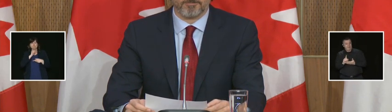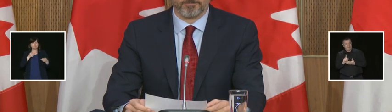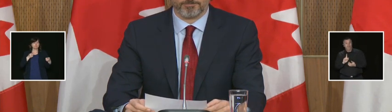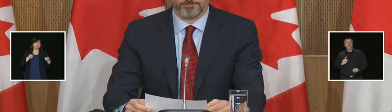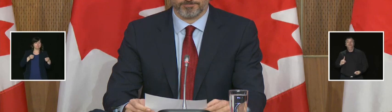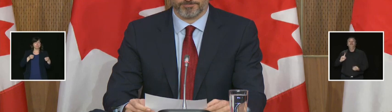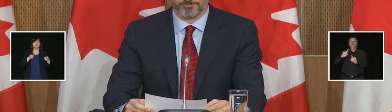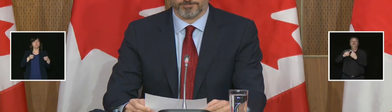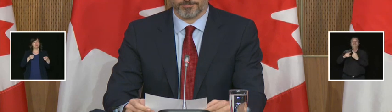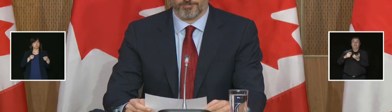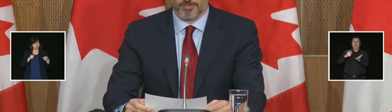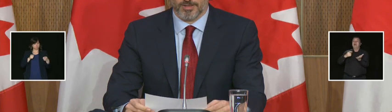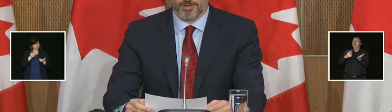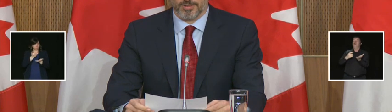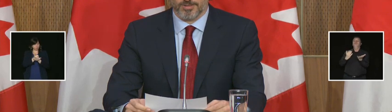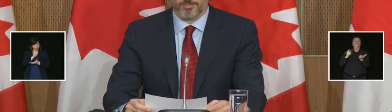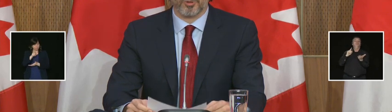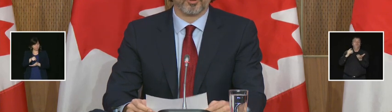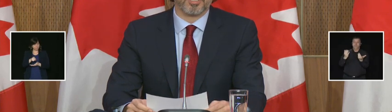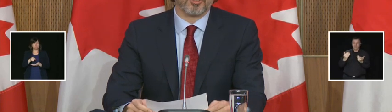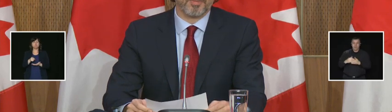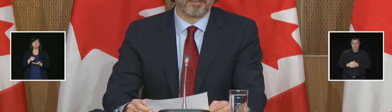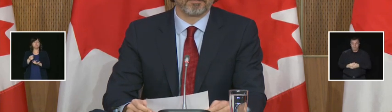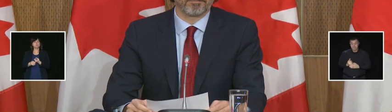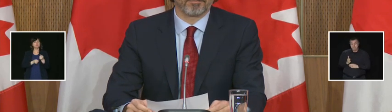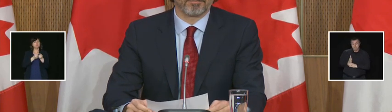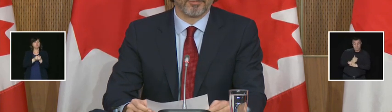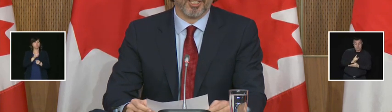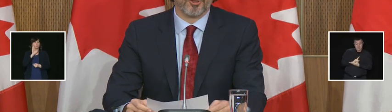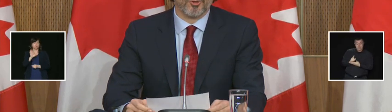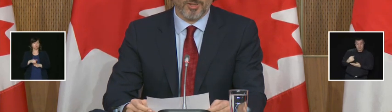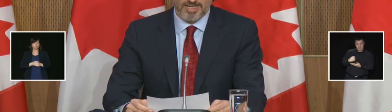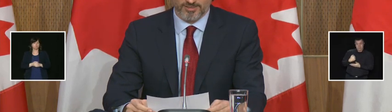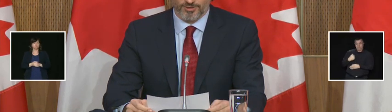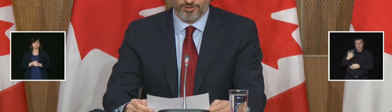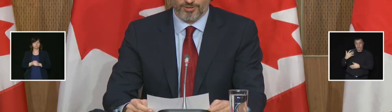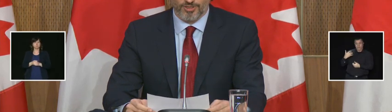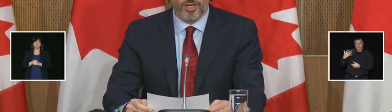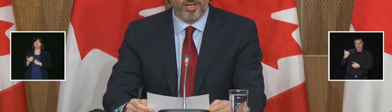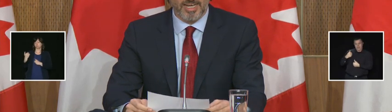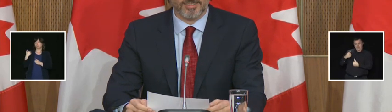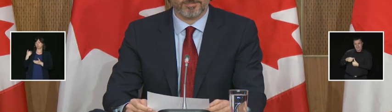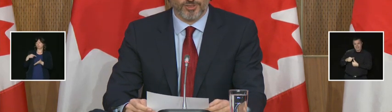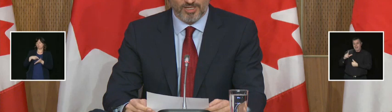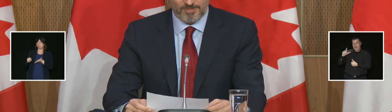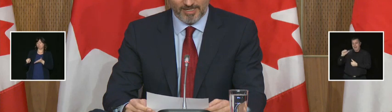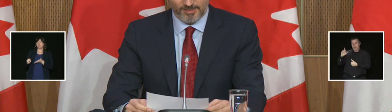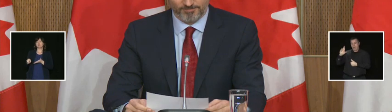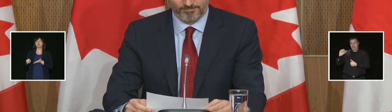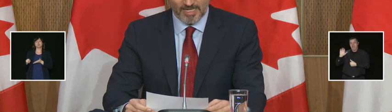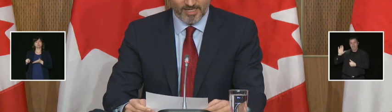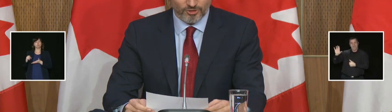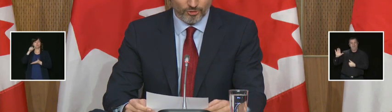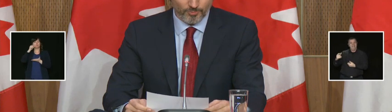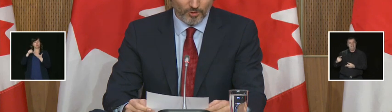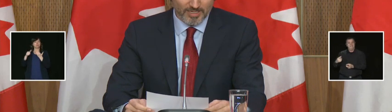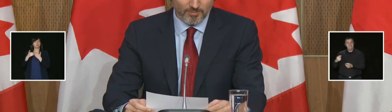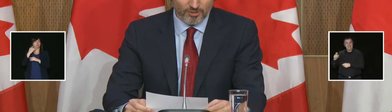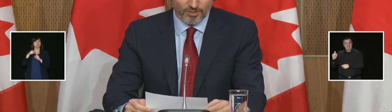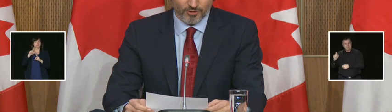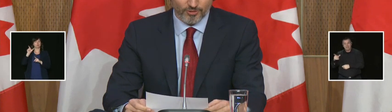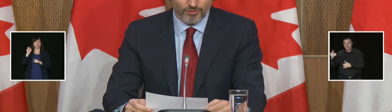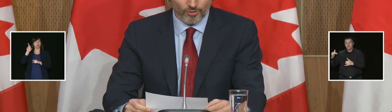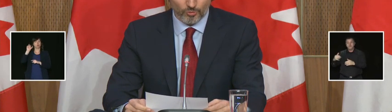faudra plus tôt cette semaine j'ai reçu une lettre de l'aura de québec elle joue pour